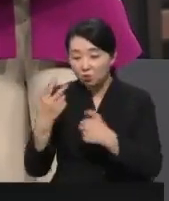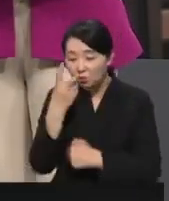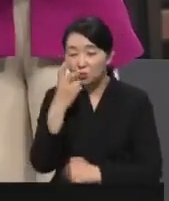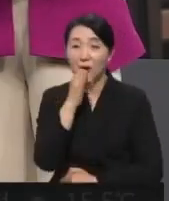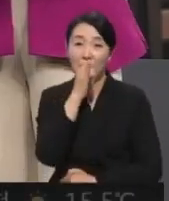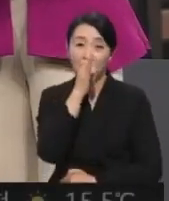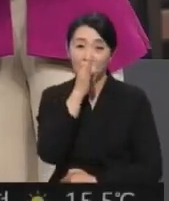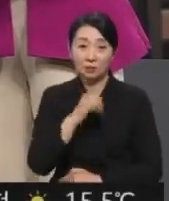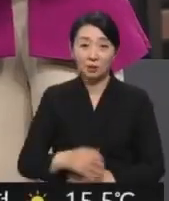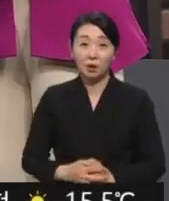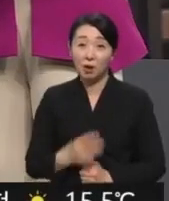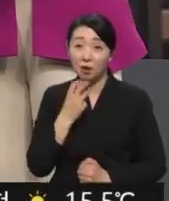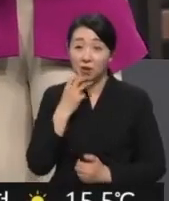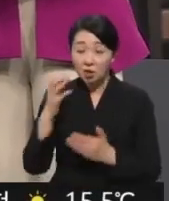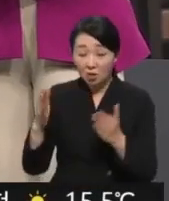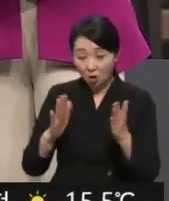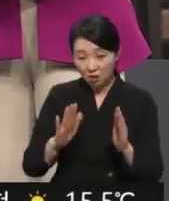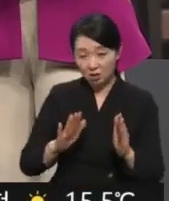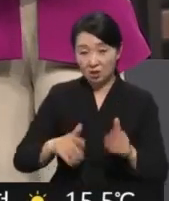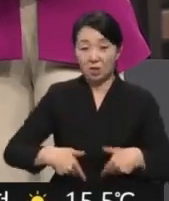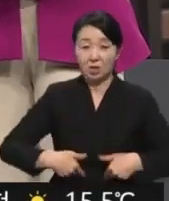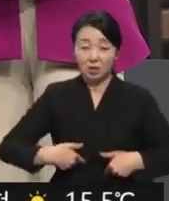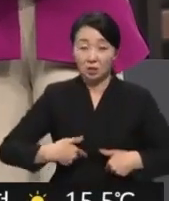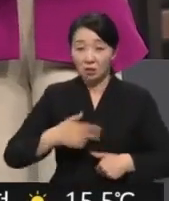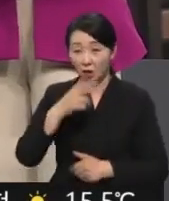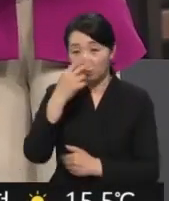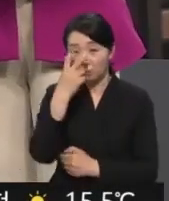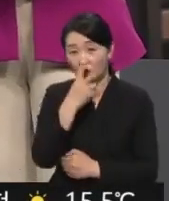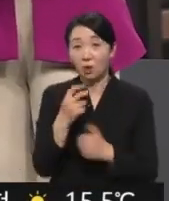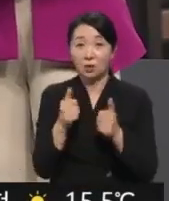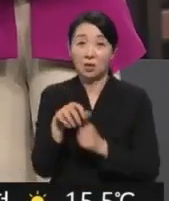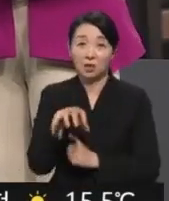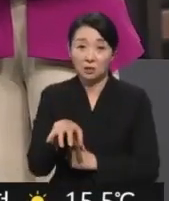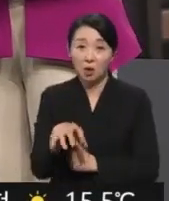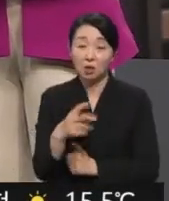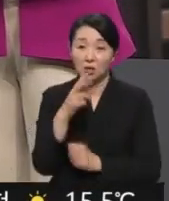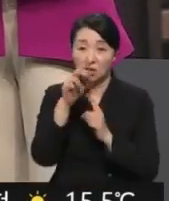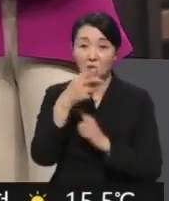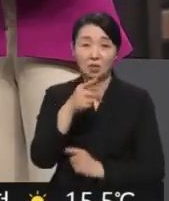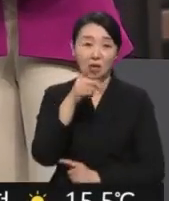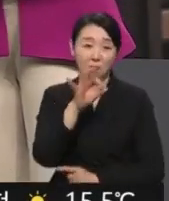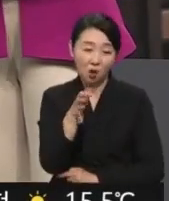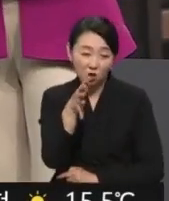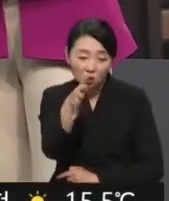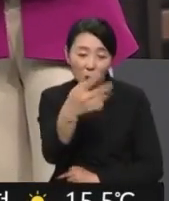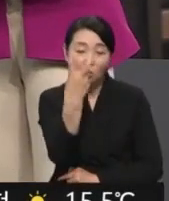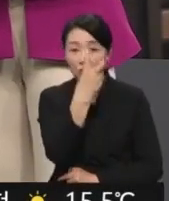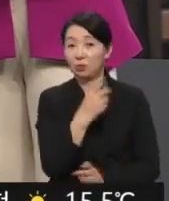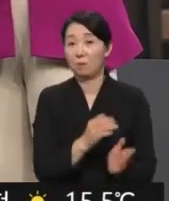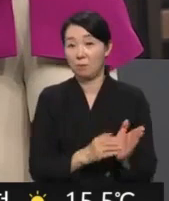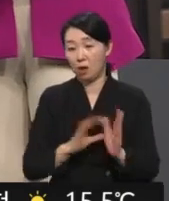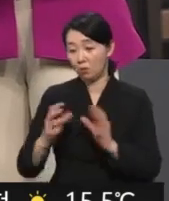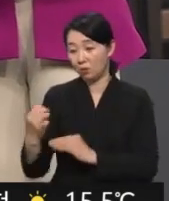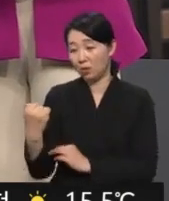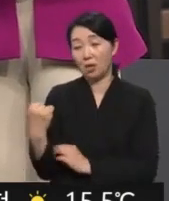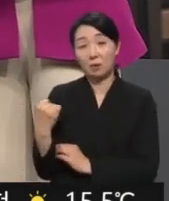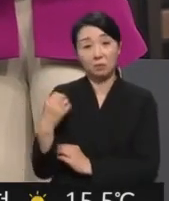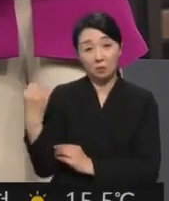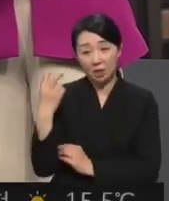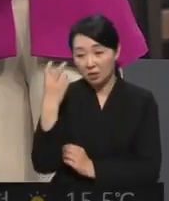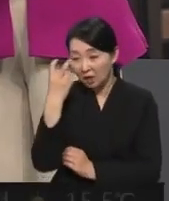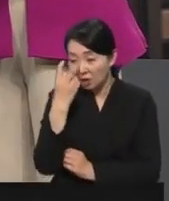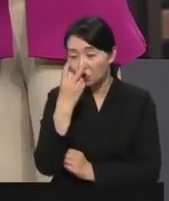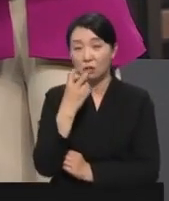남부경찰청, 이재명 대표의 경기지사 시절 의혹들을 전담 수사해온 곳이죠. 국민의힘은 최근 재수사를